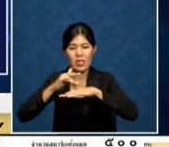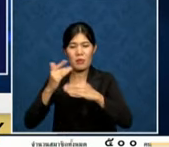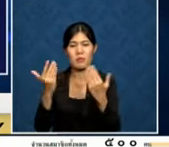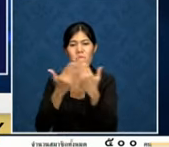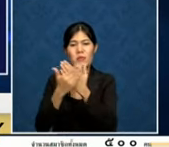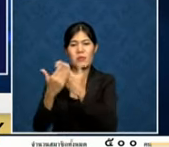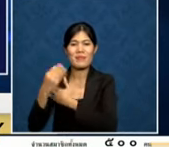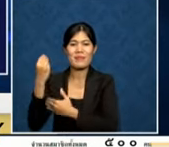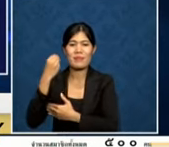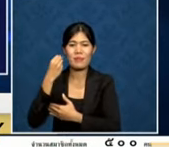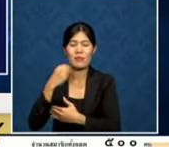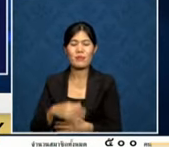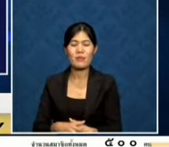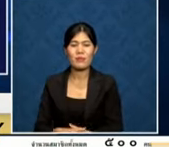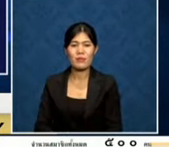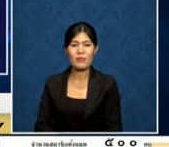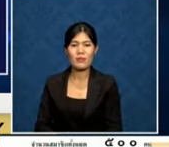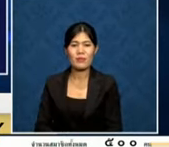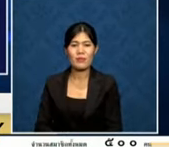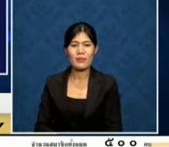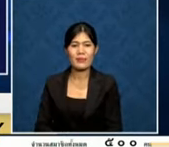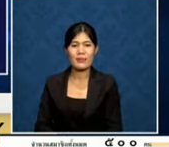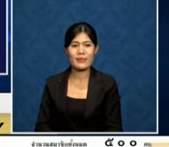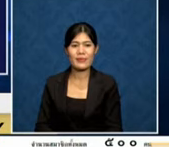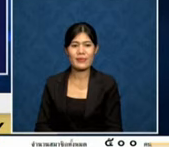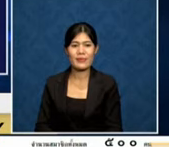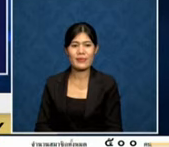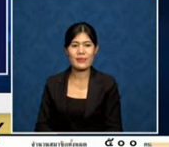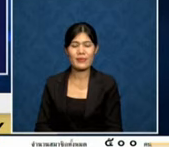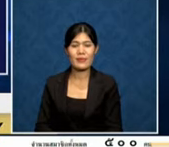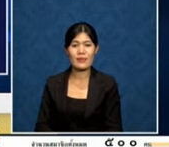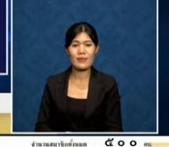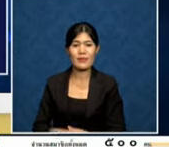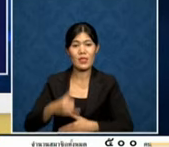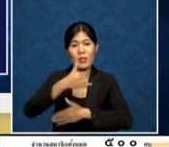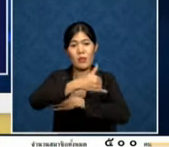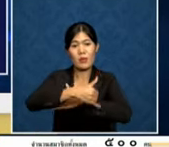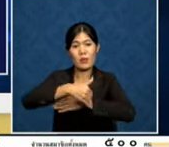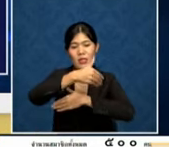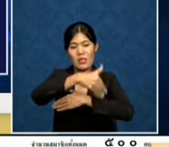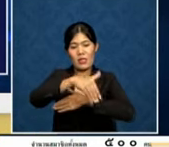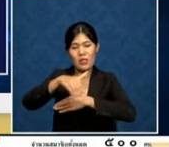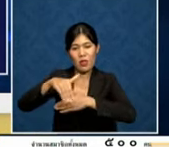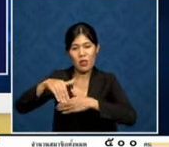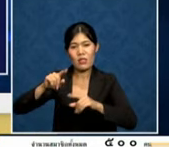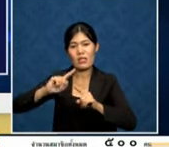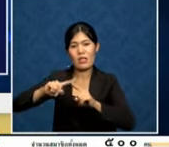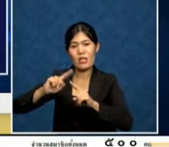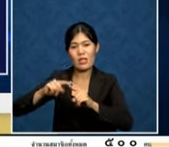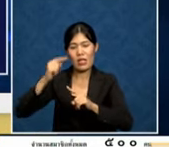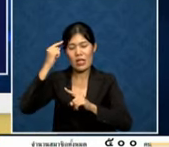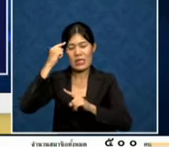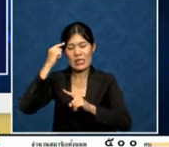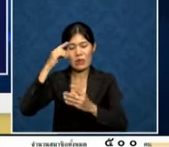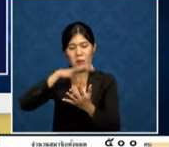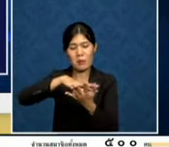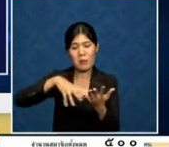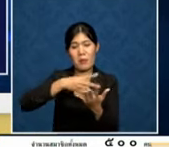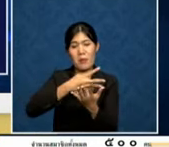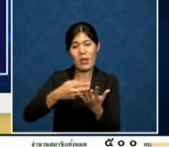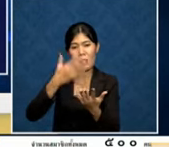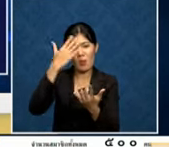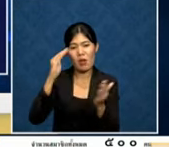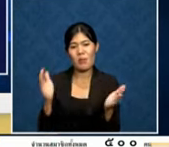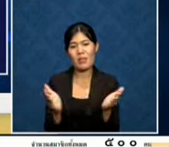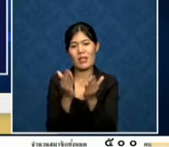ได้แต่ละประเทศครับที่ผ่านมาก็เลยออกแผนกันมายกใหญ่ครับเพื่อยกโครงสร้างอัปเกรดโครงสร้างพื้นฐานของตัวเองครับ